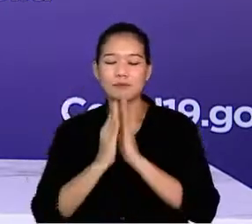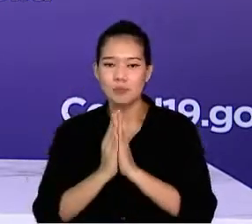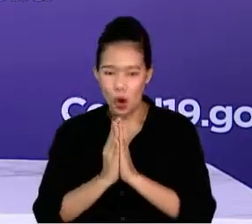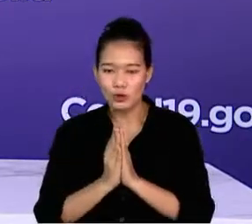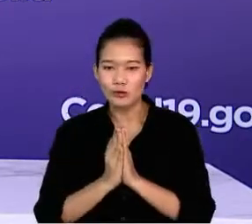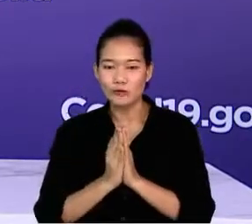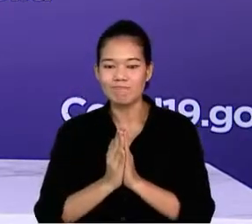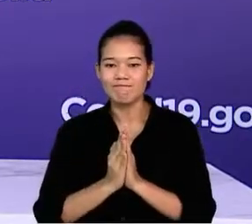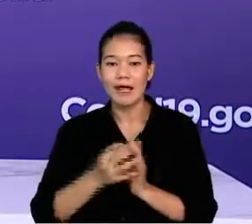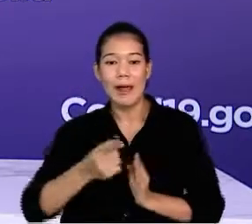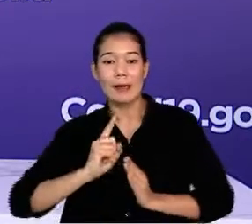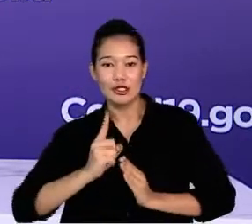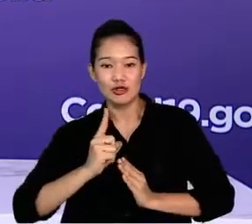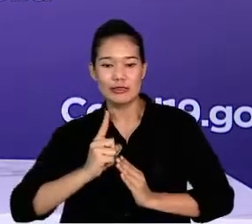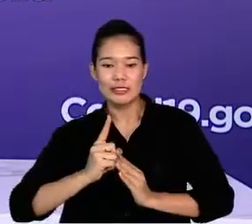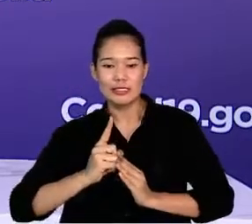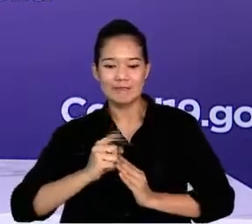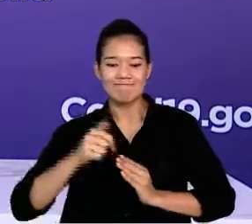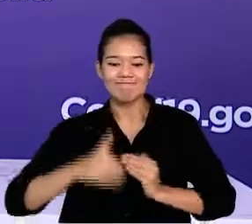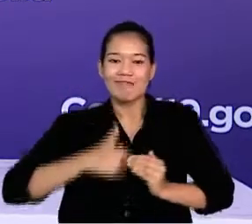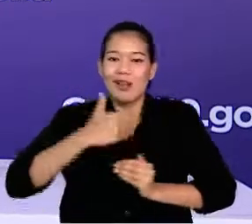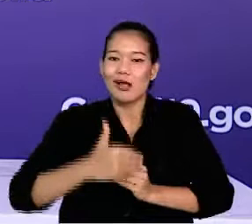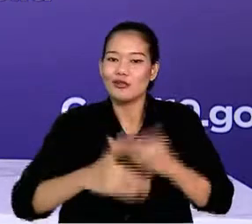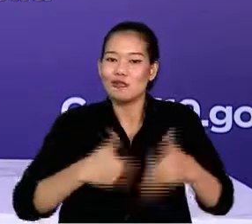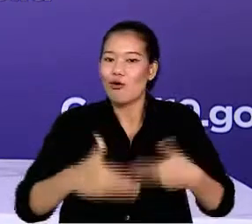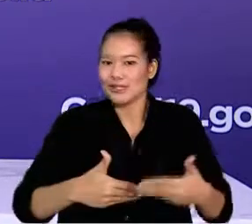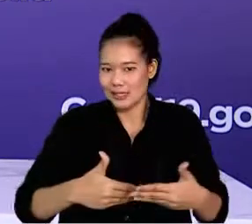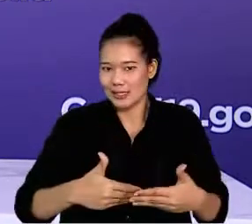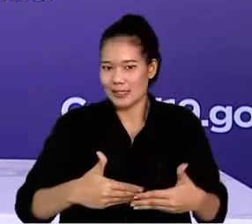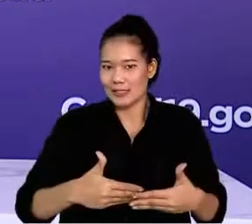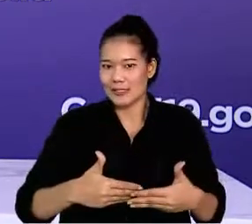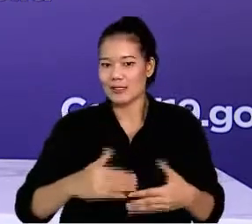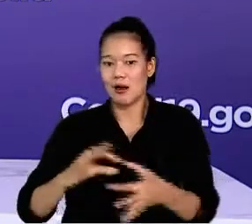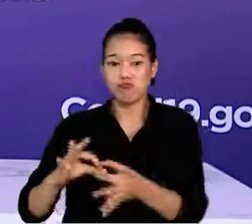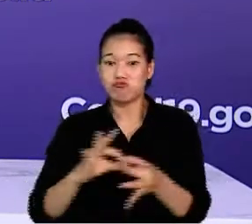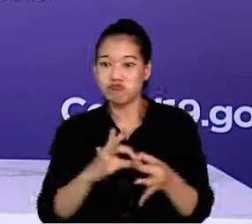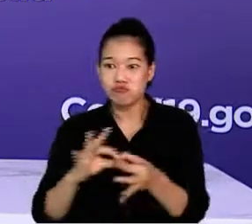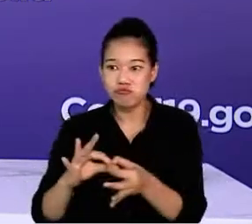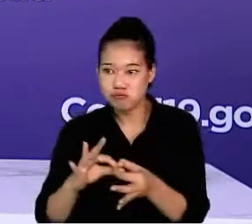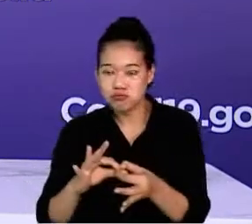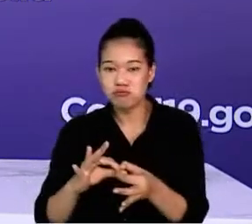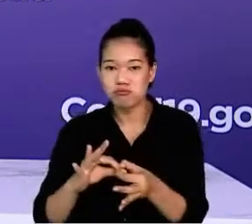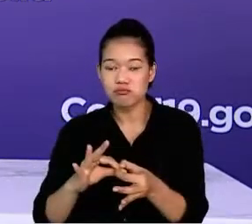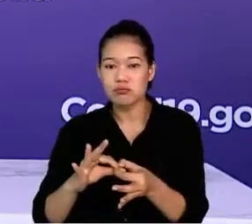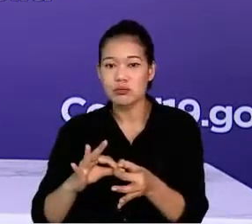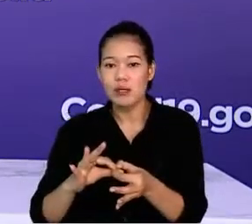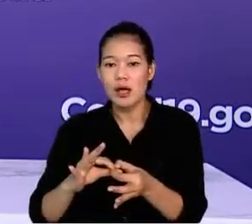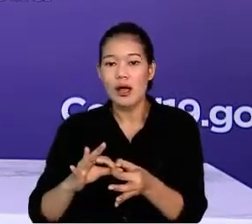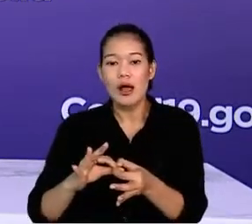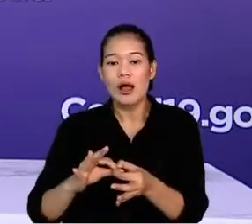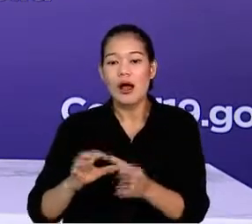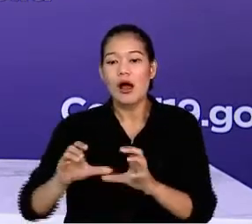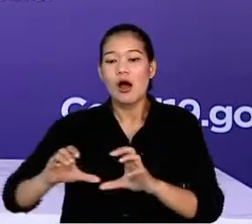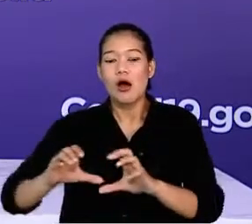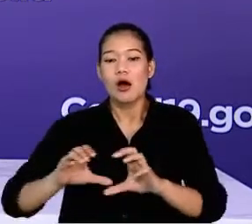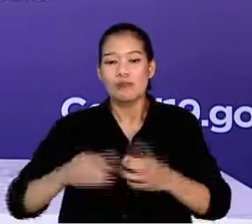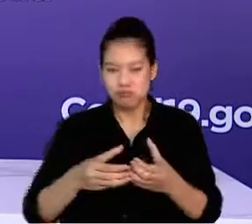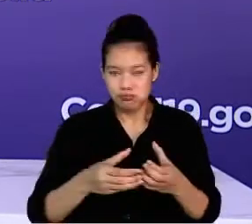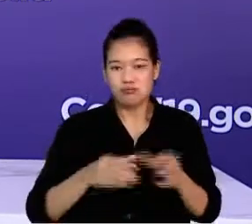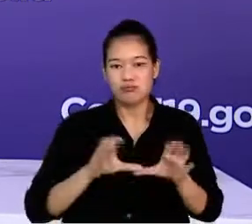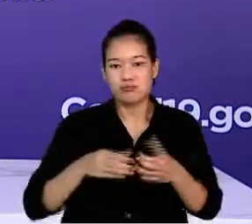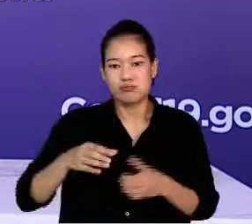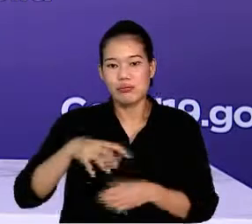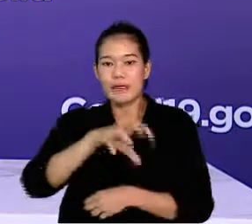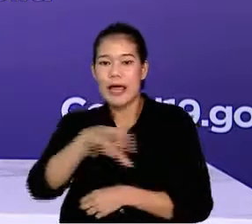segera Menindaklanjuti instruksi Mendagri tersebut dengan berkoordinasi bersama forkompinda sehingga penerapan